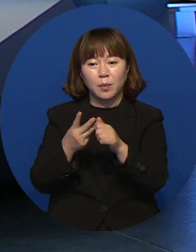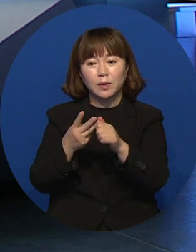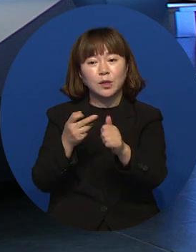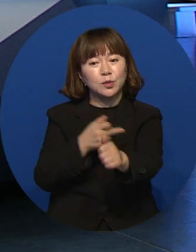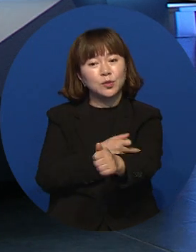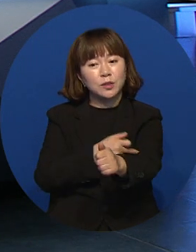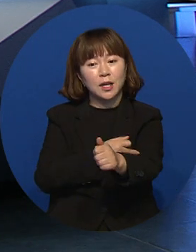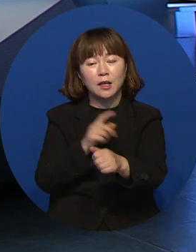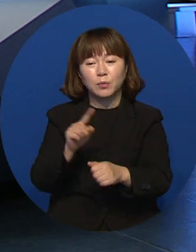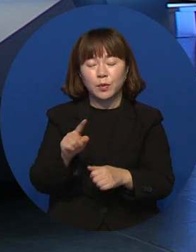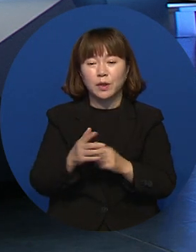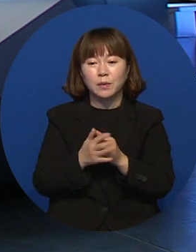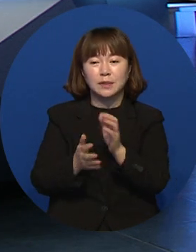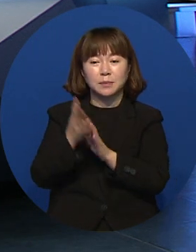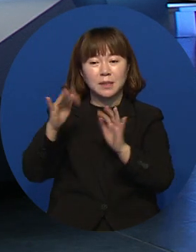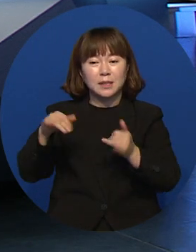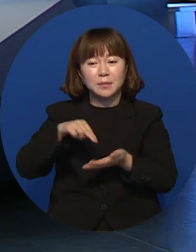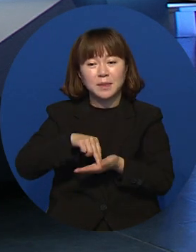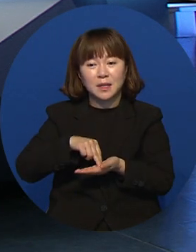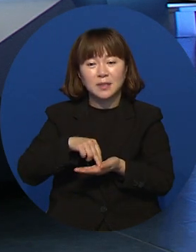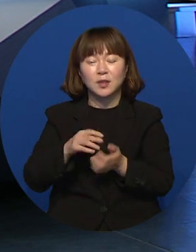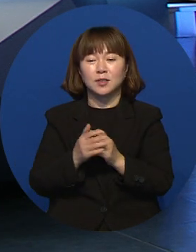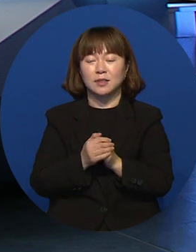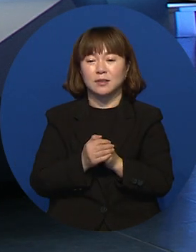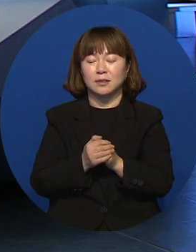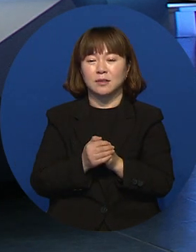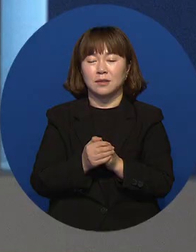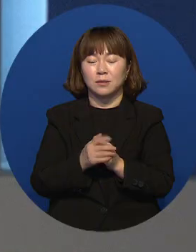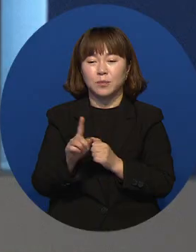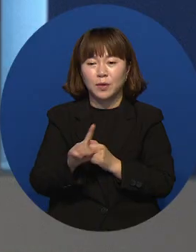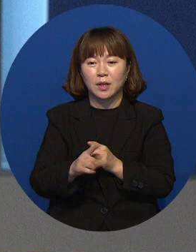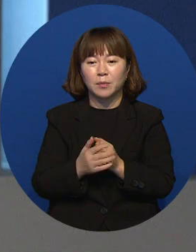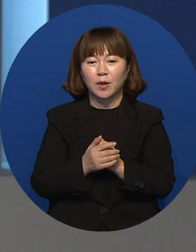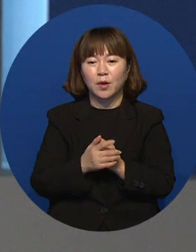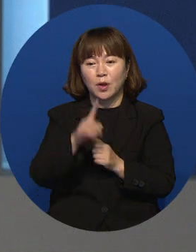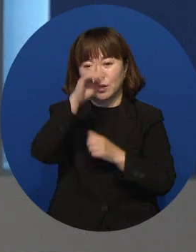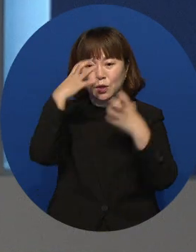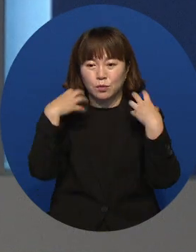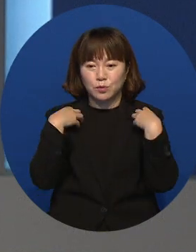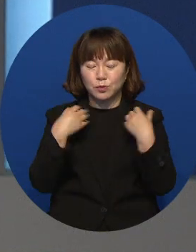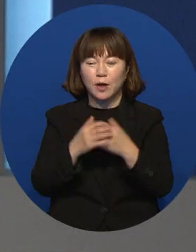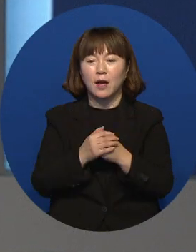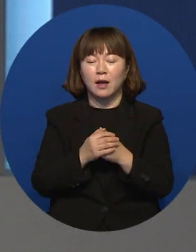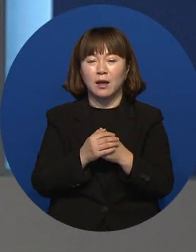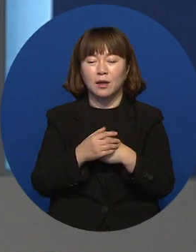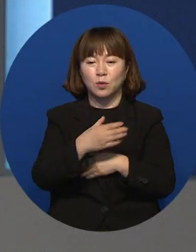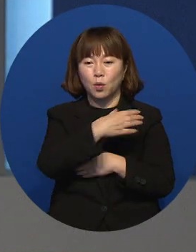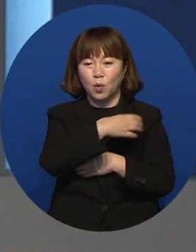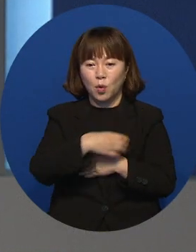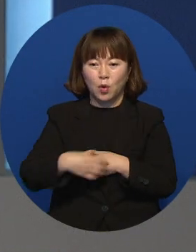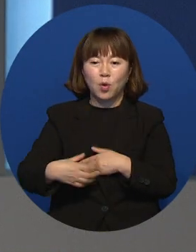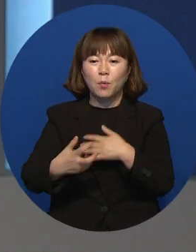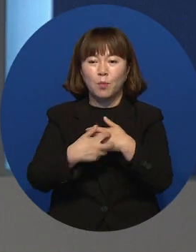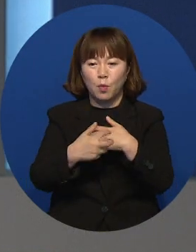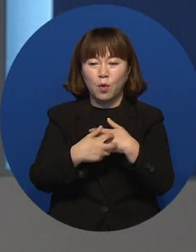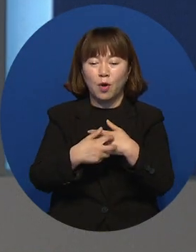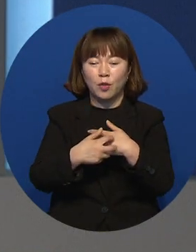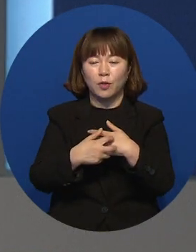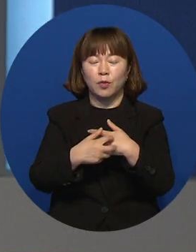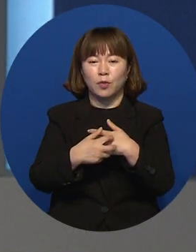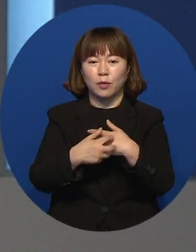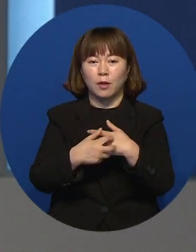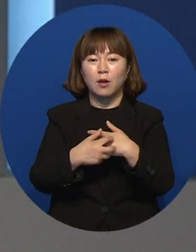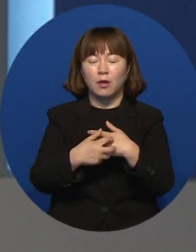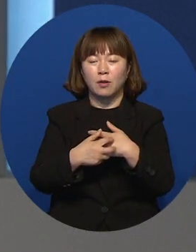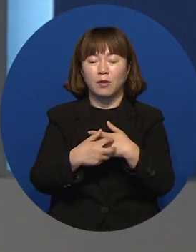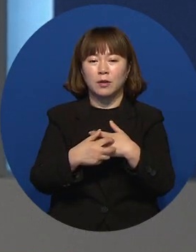드시면 입장에서는 정부나 그 보건당국에 어떤 설명 이것들은 따라갈 수밖에